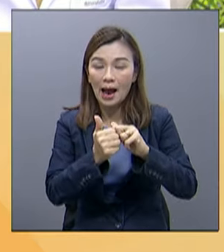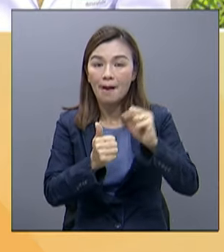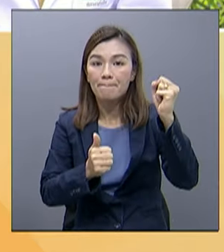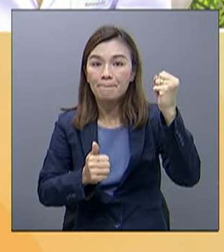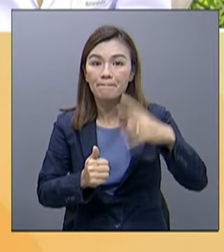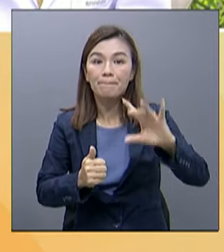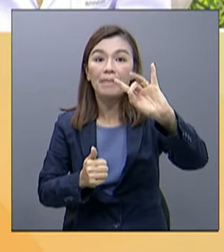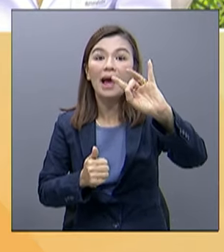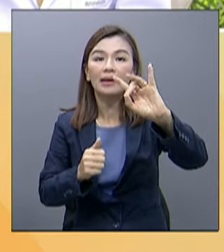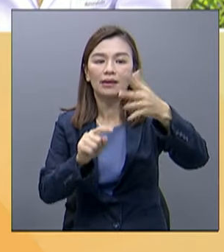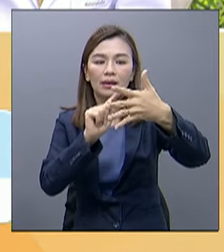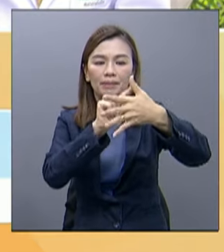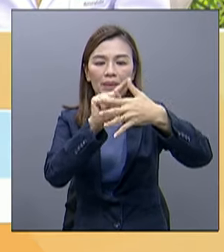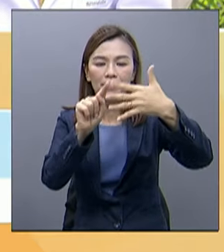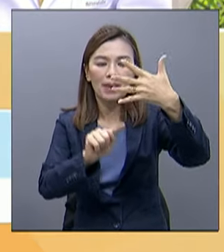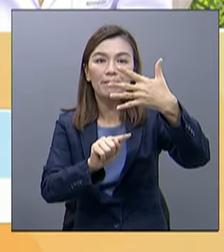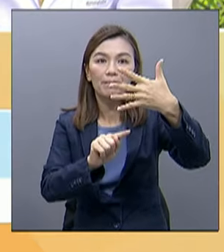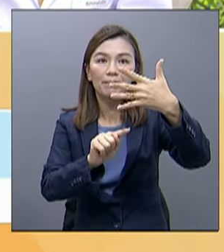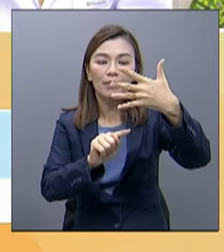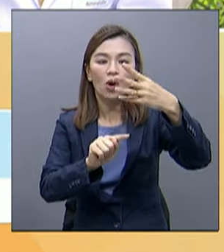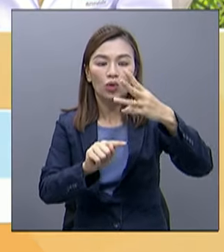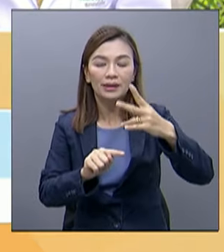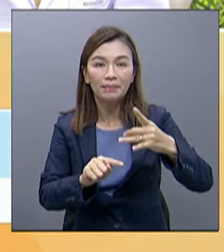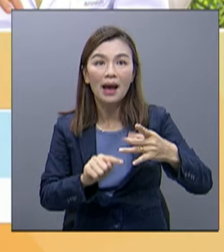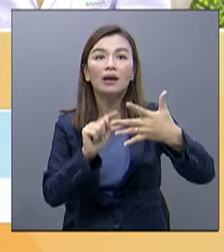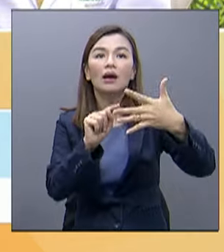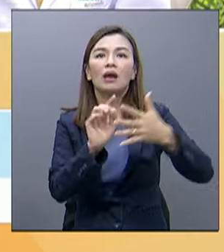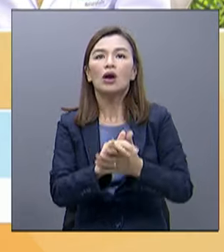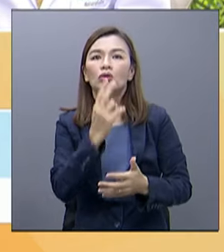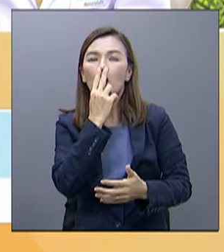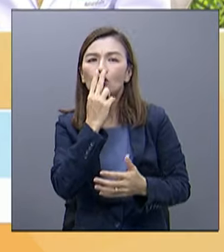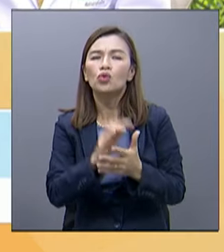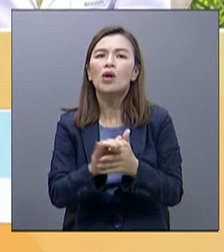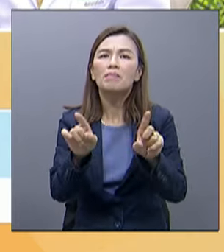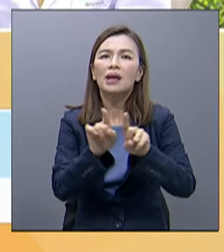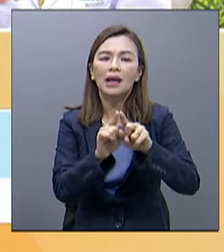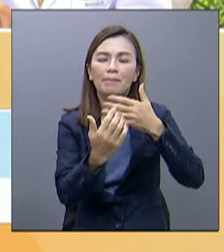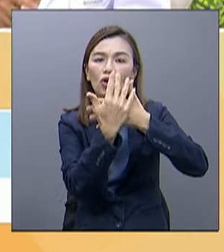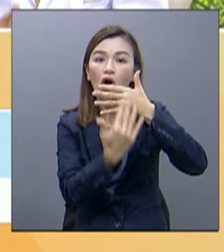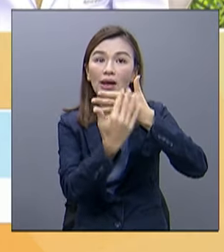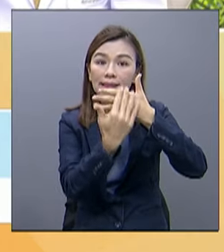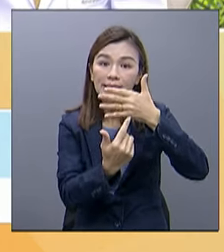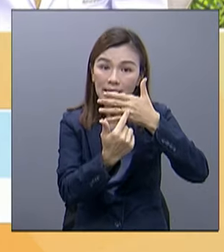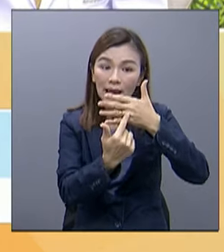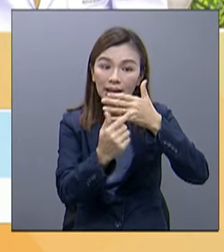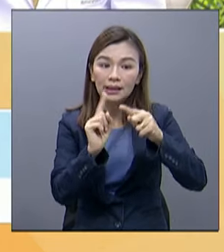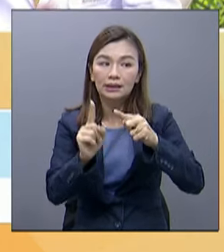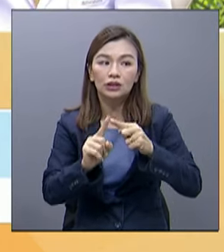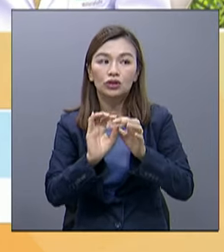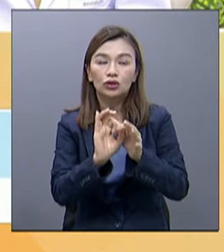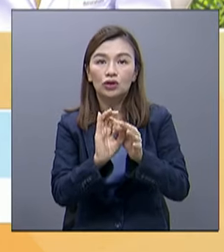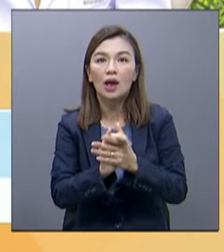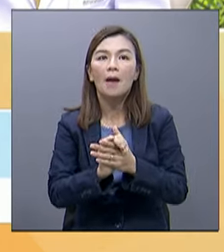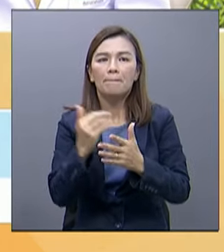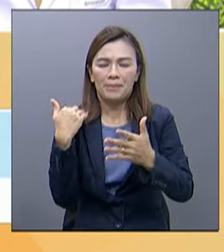น่าจะมีสุขภาพนะสุขภาพหัวใจหลอดเลือดมีอายุยืนยาวกคนอื่นพูดง่ายๆอย่างเงี้ยลดโอกาสเสียชีวิตจากโรคหัวใจหลอดเลือดเนี่ยมันมีอยู่